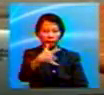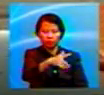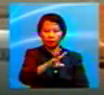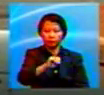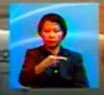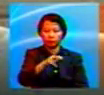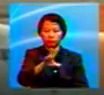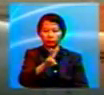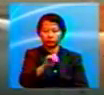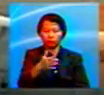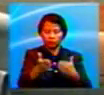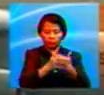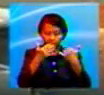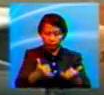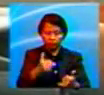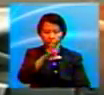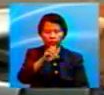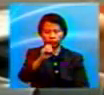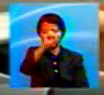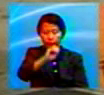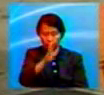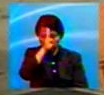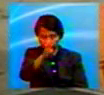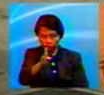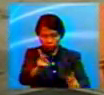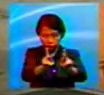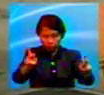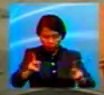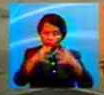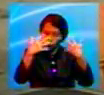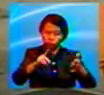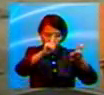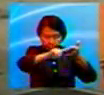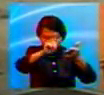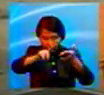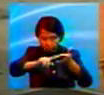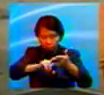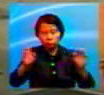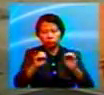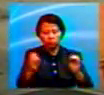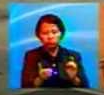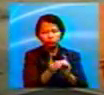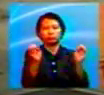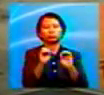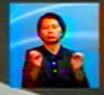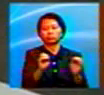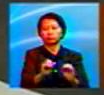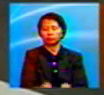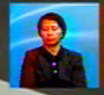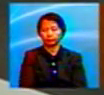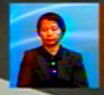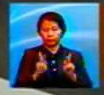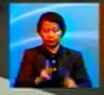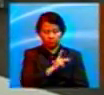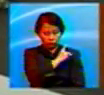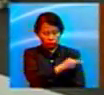777. Sehingga kini, 50% daripada fokus kawasan pencarian telah diperiksa tanpa menemui sebarang petunjuk. Pihak